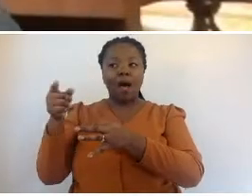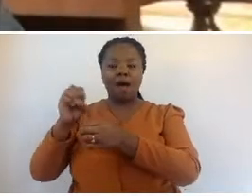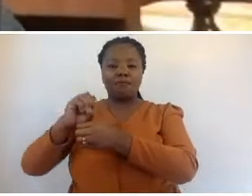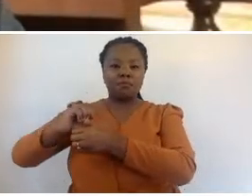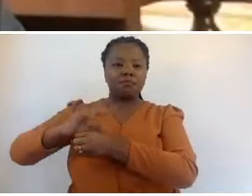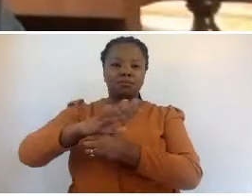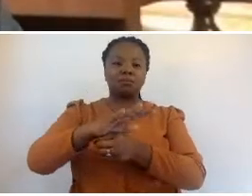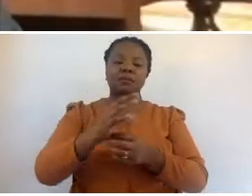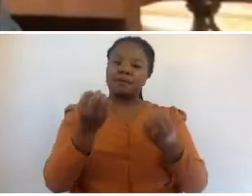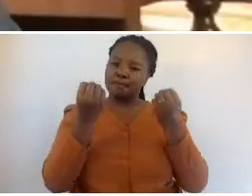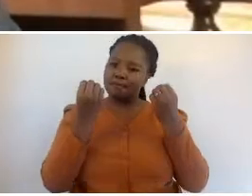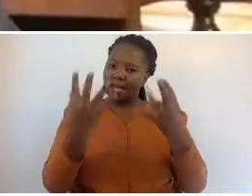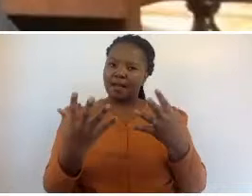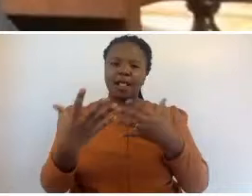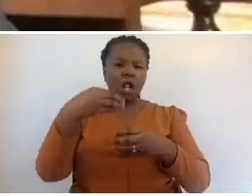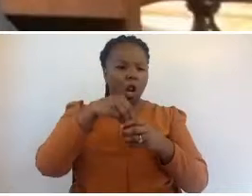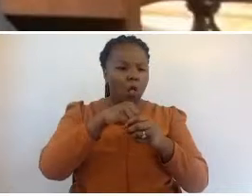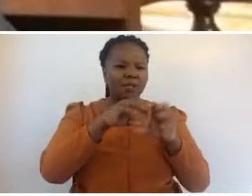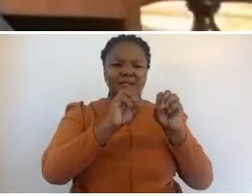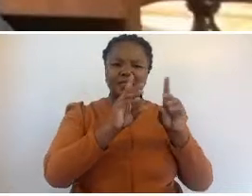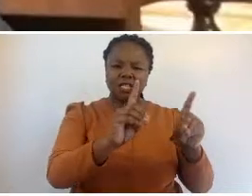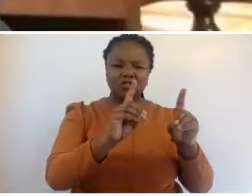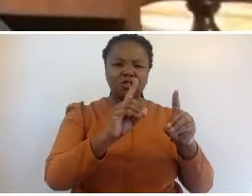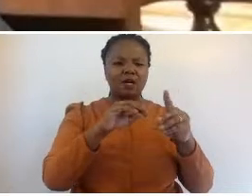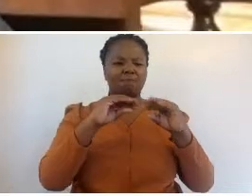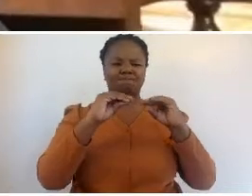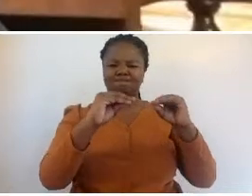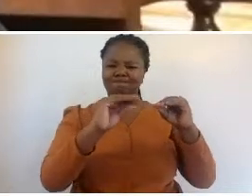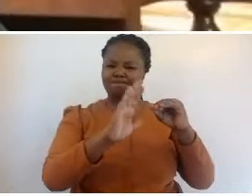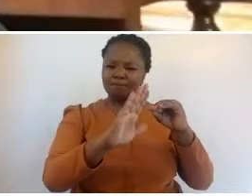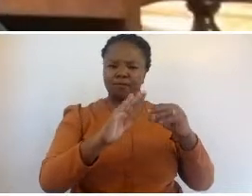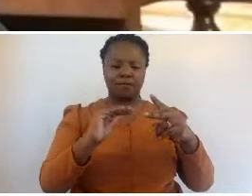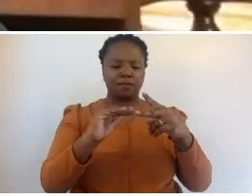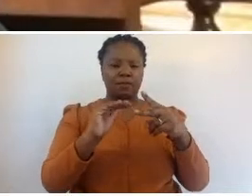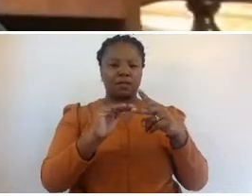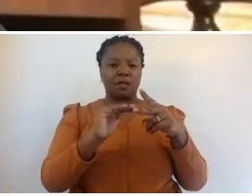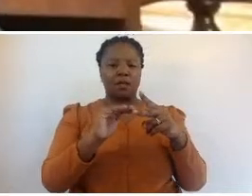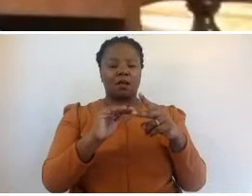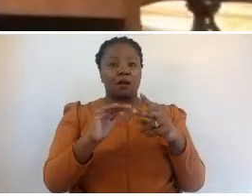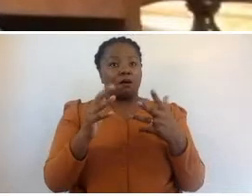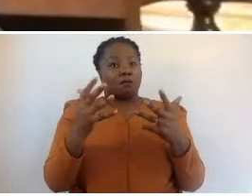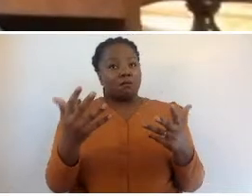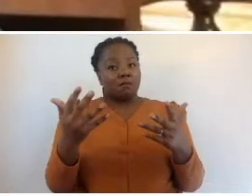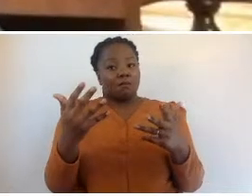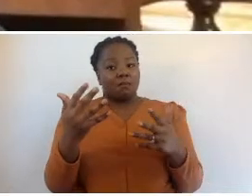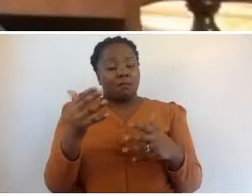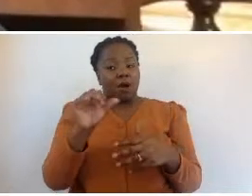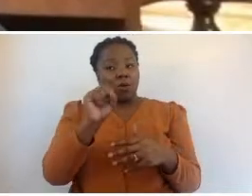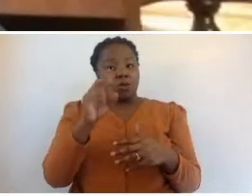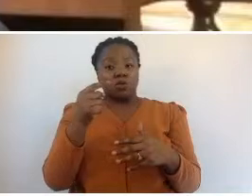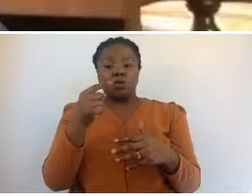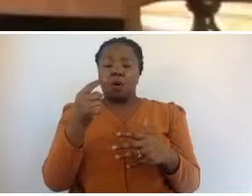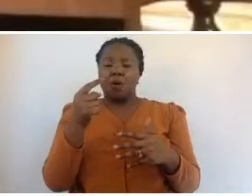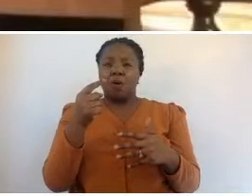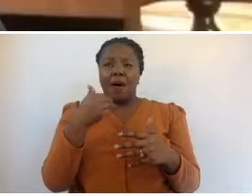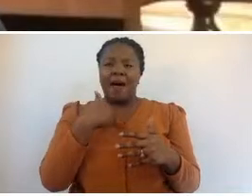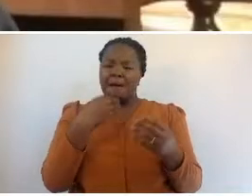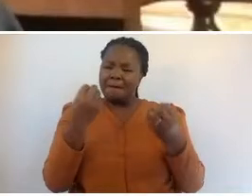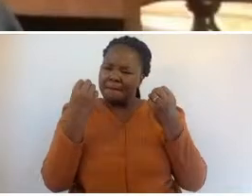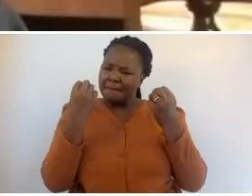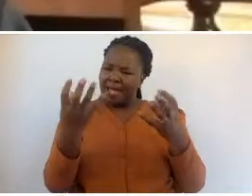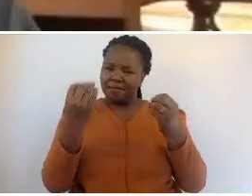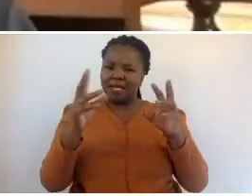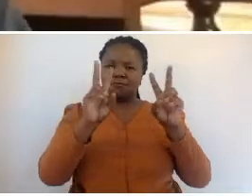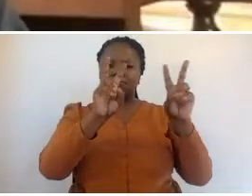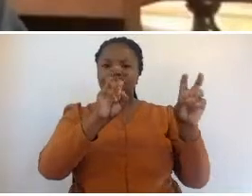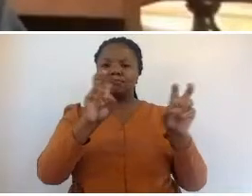touche de nombreuses personnes, y compris les enseignants. Et il y a tant de problèmes actuellement à